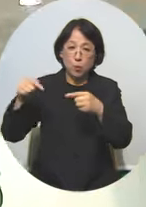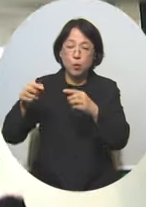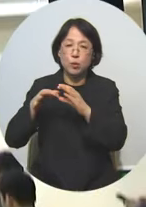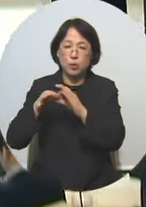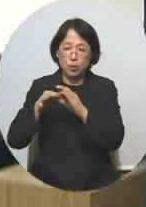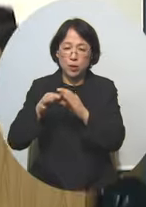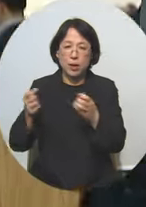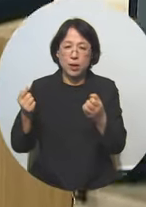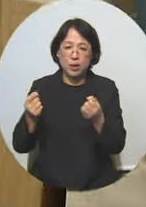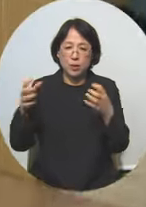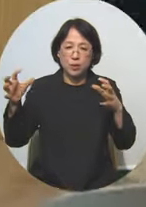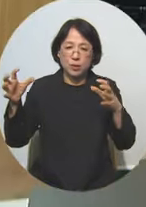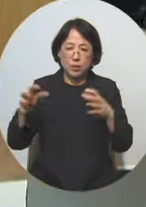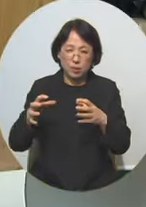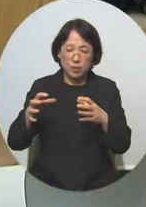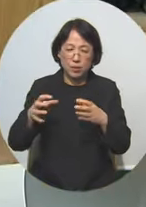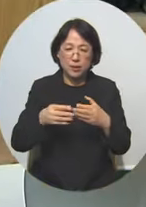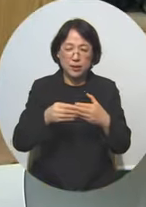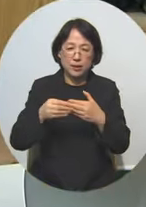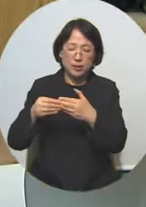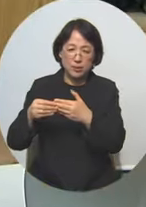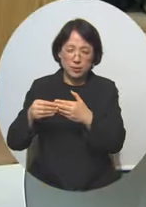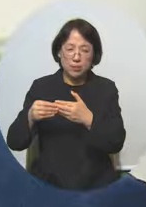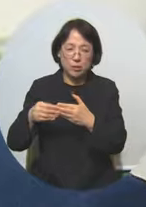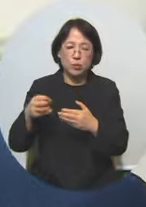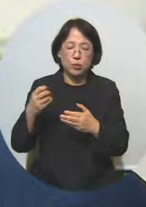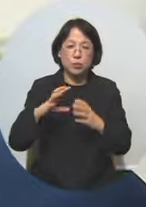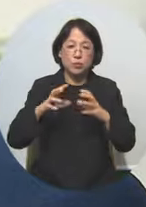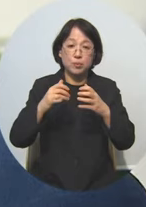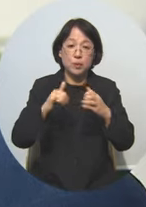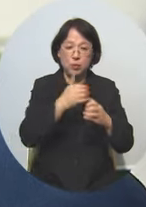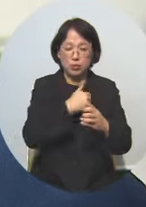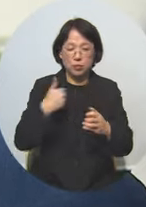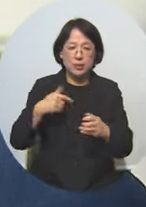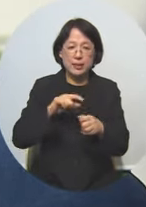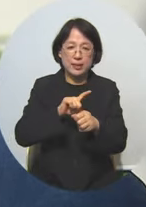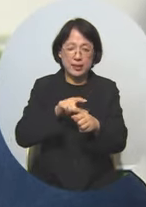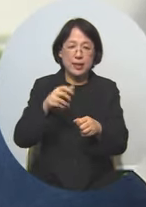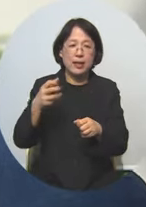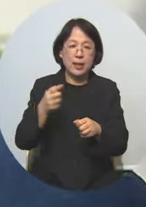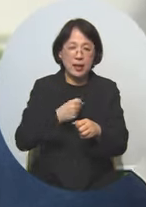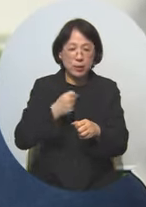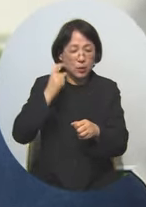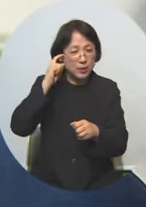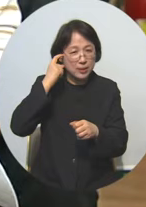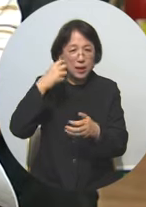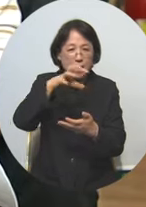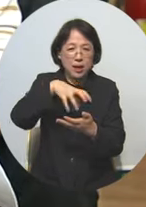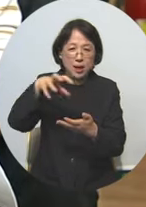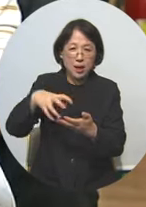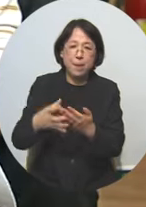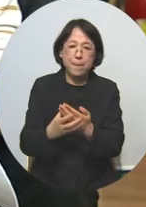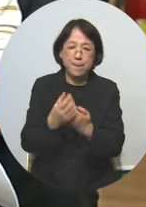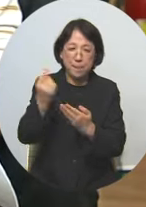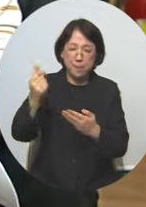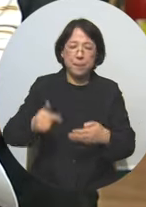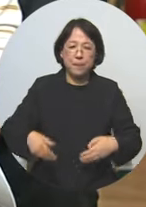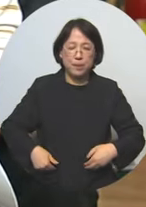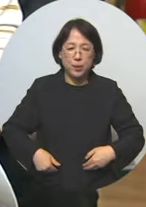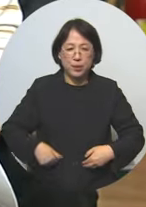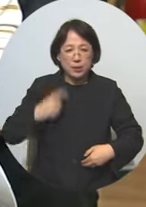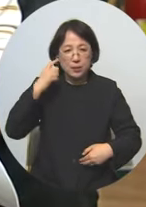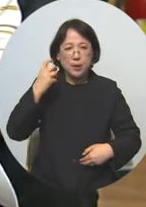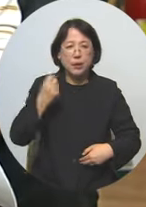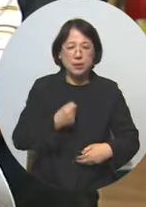협력을 이끌면서 국민이 충분히 시간을 가지며 하나의 의견을 생성할 수 있도록 해야 한다고 말했습니다. 한